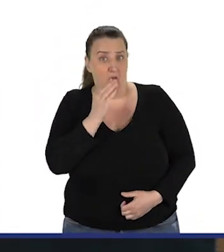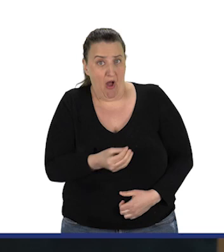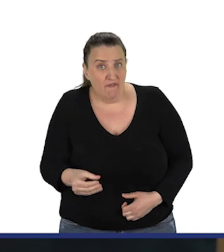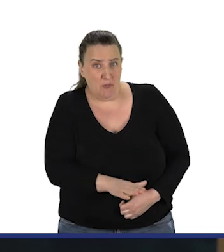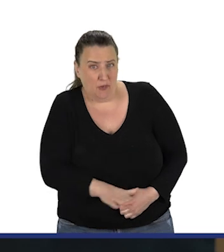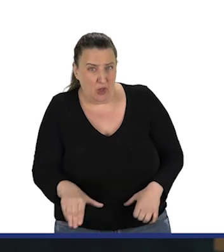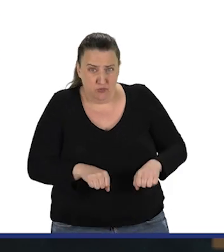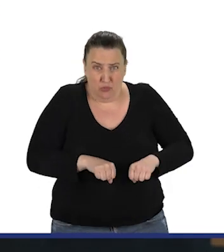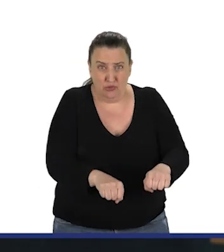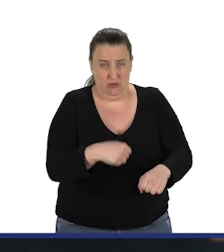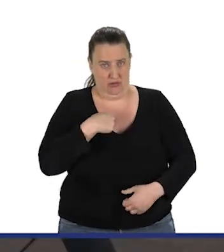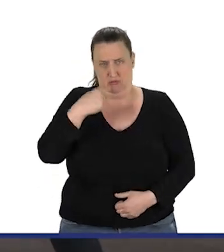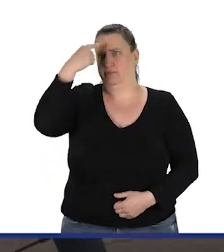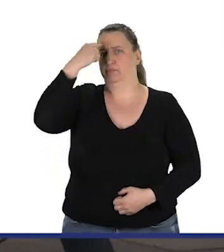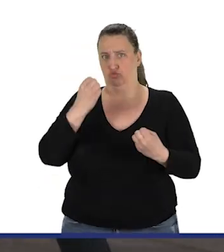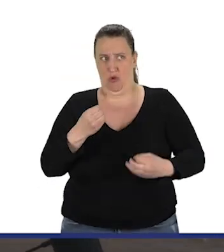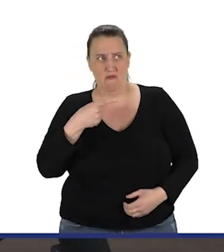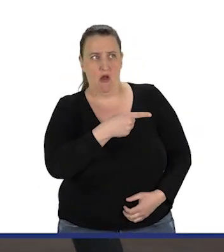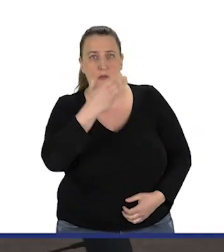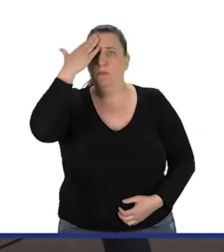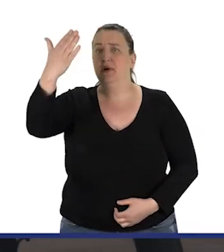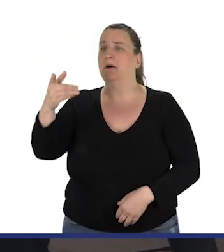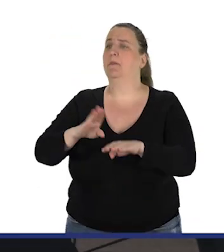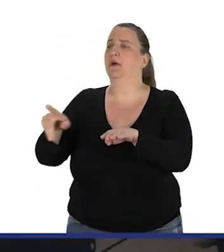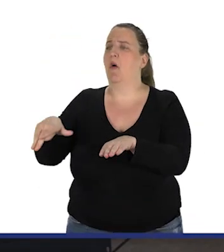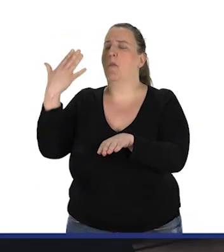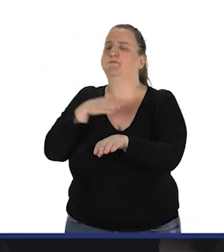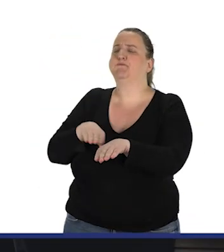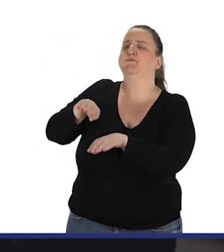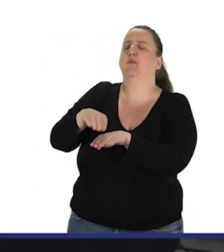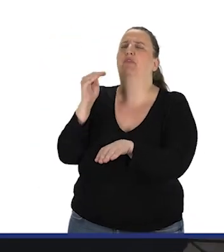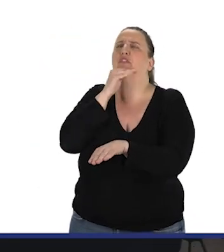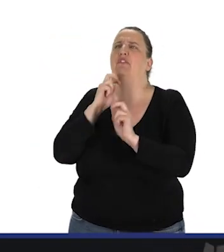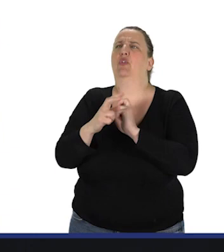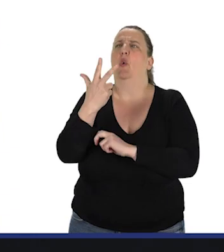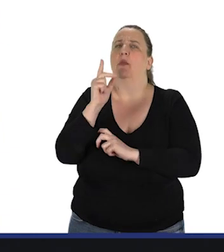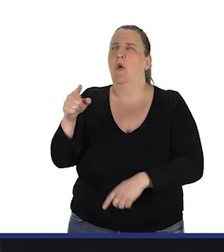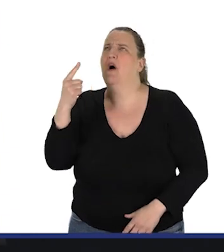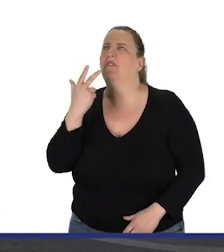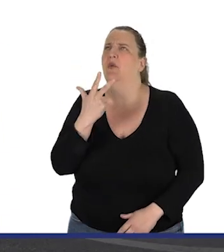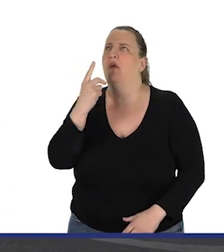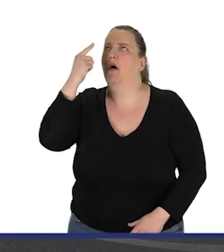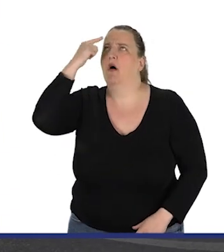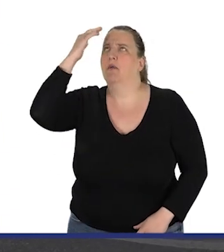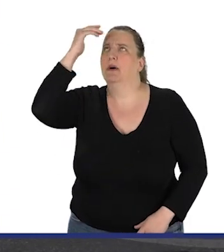poussettes, avec des enfants en bas âge. Je faisais une petite pensée à ces gens-là quand ils se garent n'importe comment et qu'ils se disent « Ah putain, peut-être